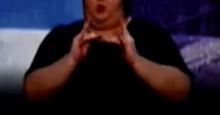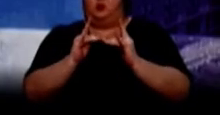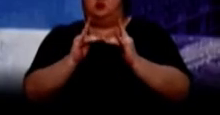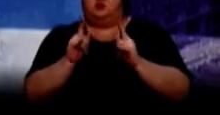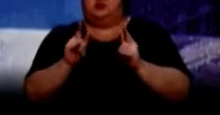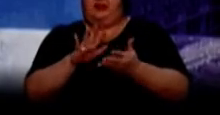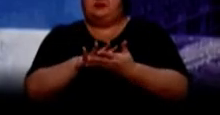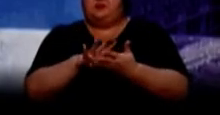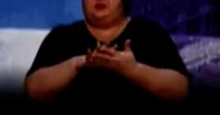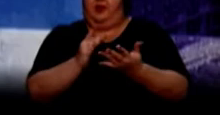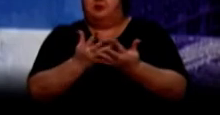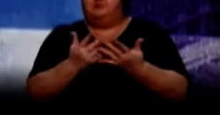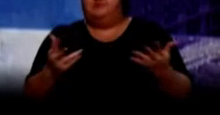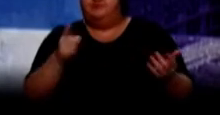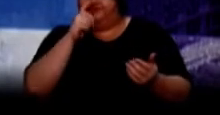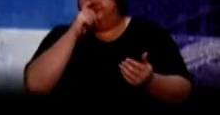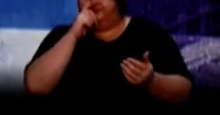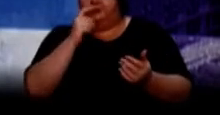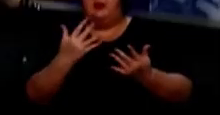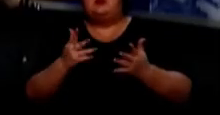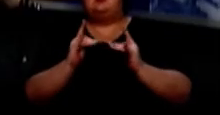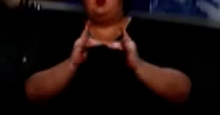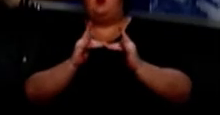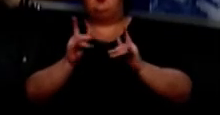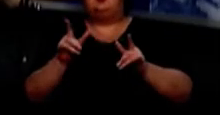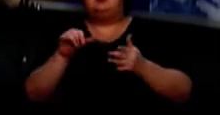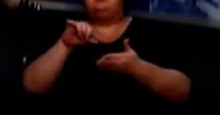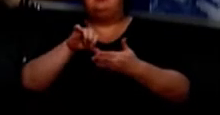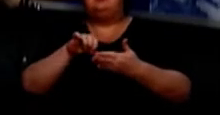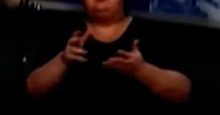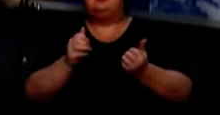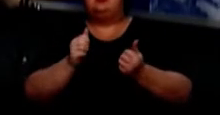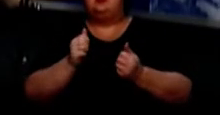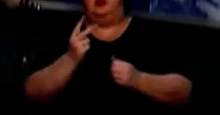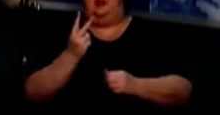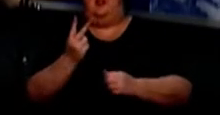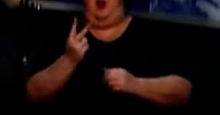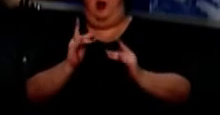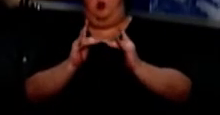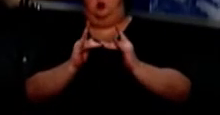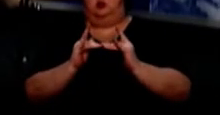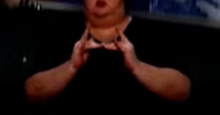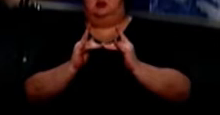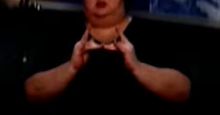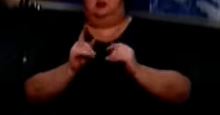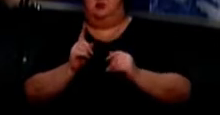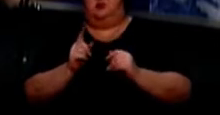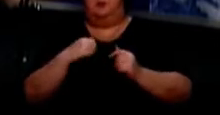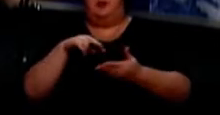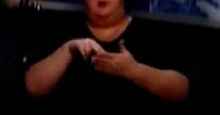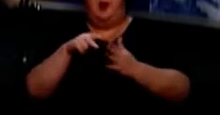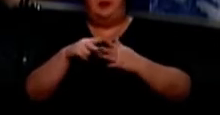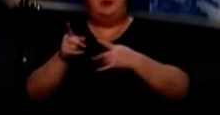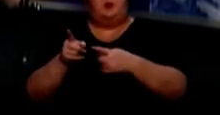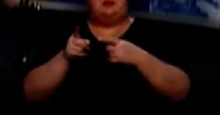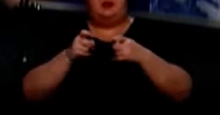сміття. Скільки гуртожитків долучилися до акції? Два. Два гуртожитки, ми плануємо